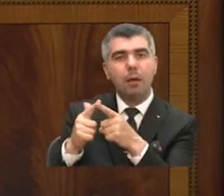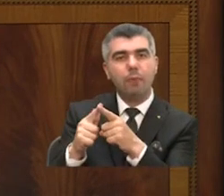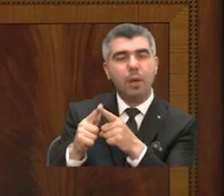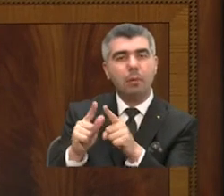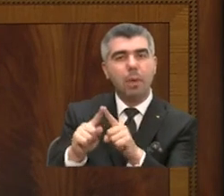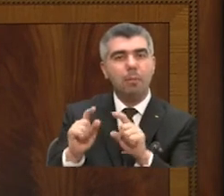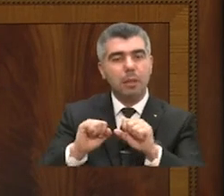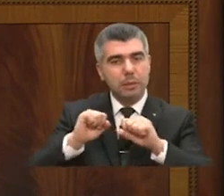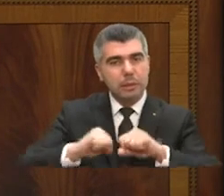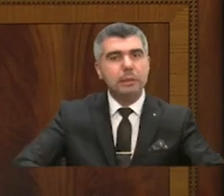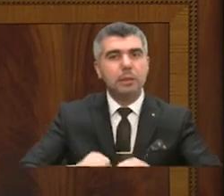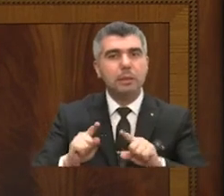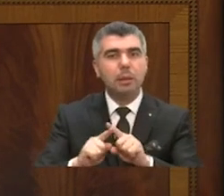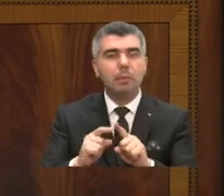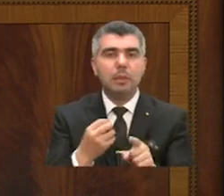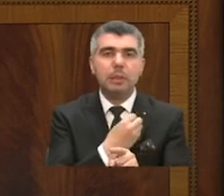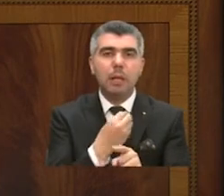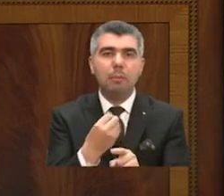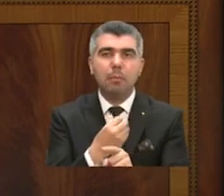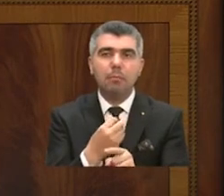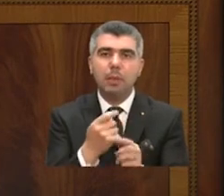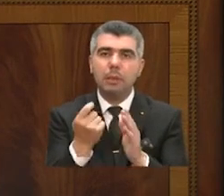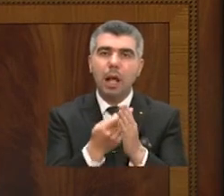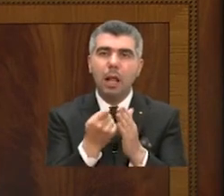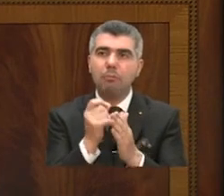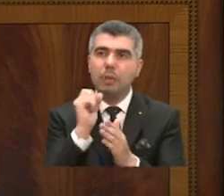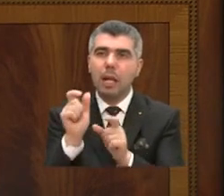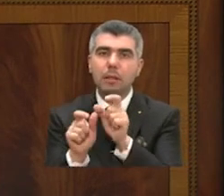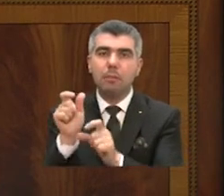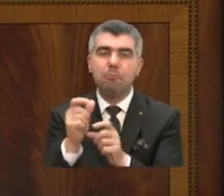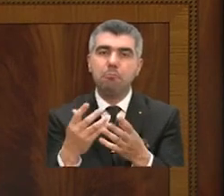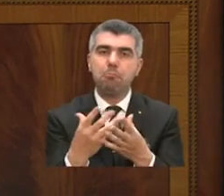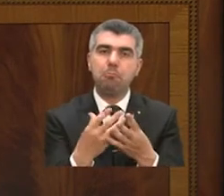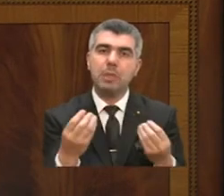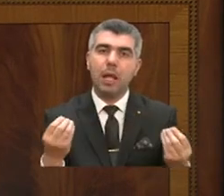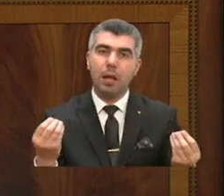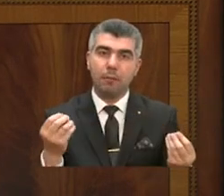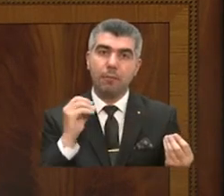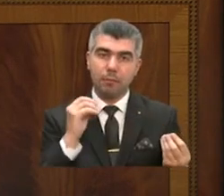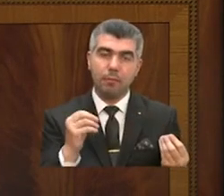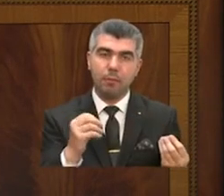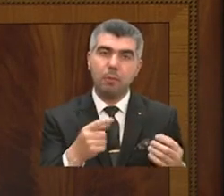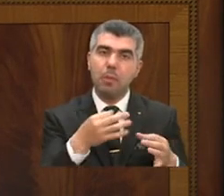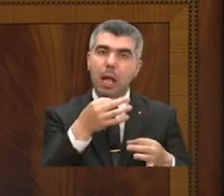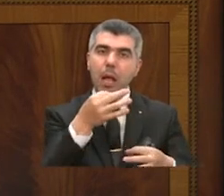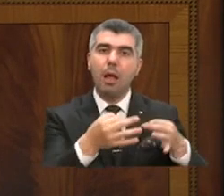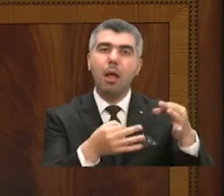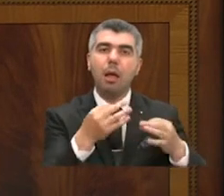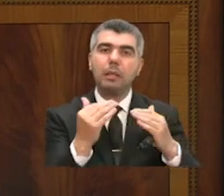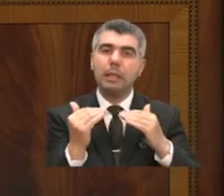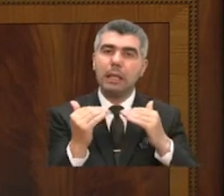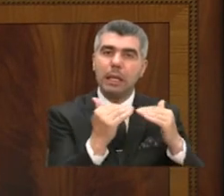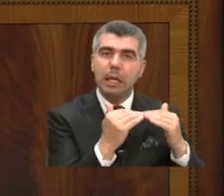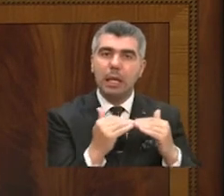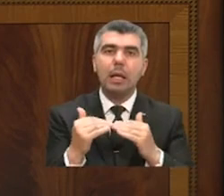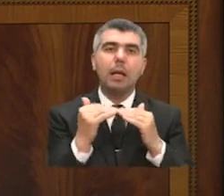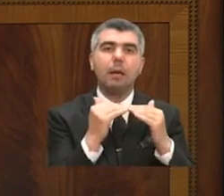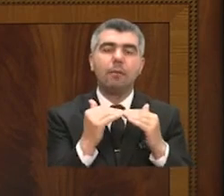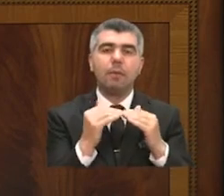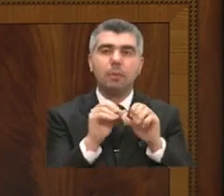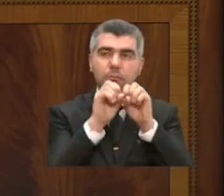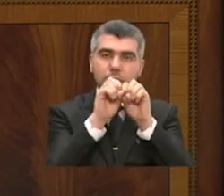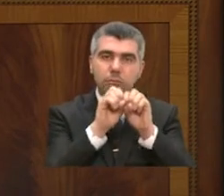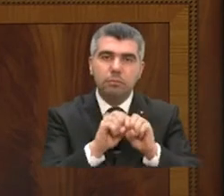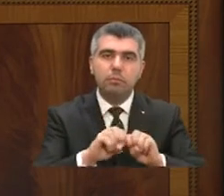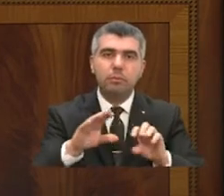للطلب المتزايد على الخدمات الصحية، ومع مراعاة العدالة المجالية في التوزيع